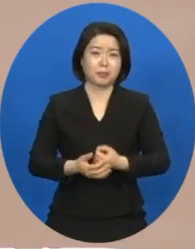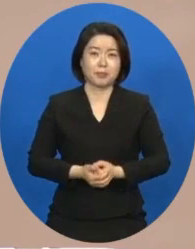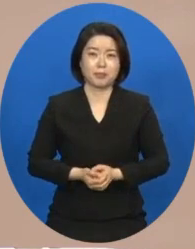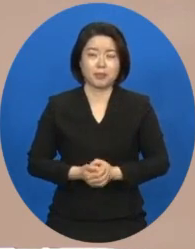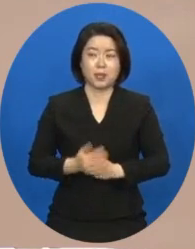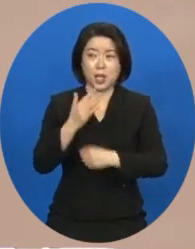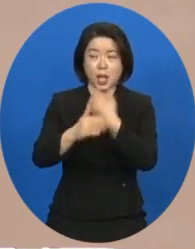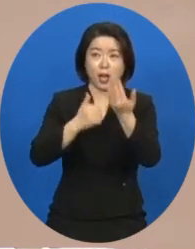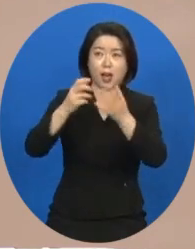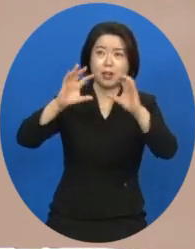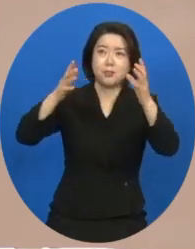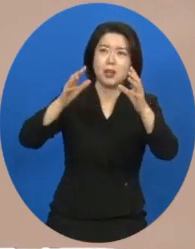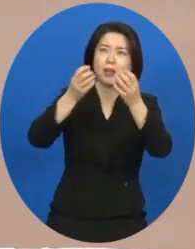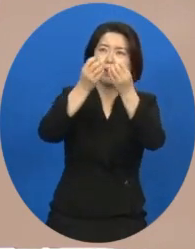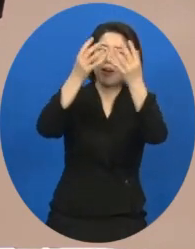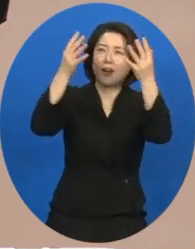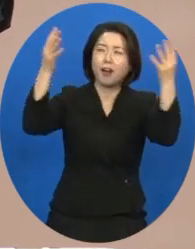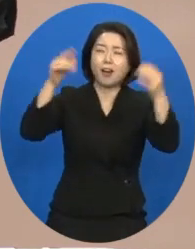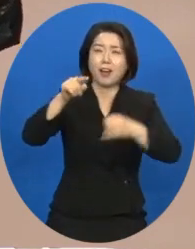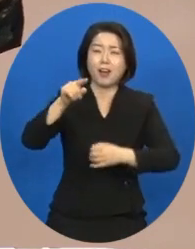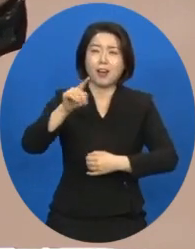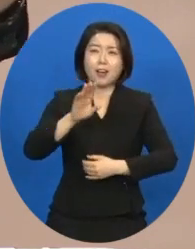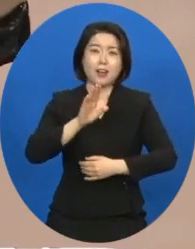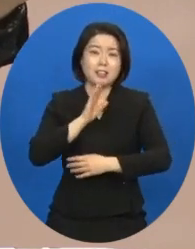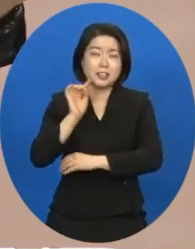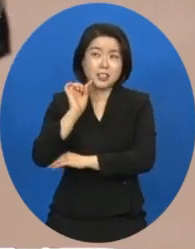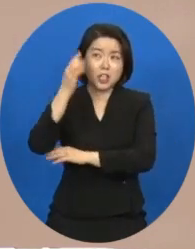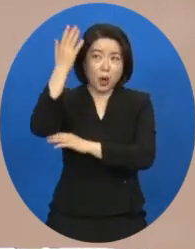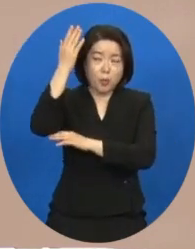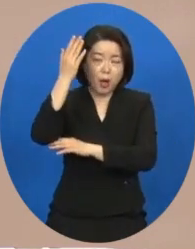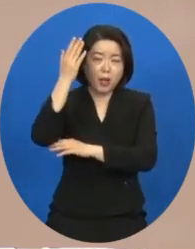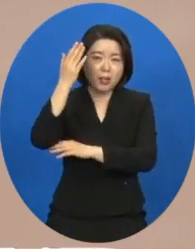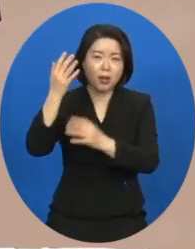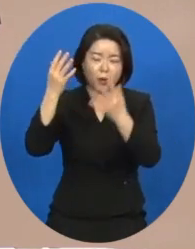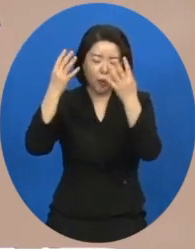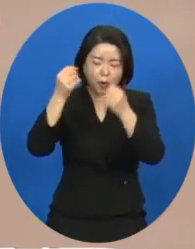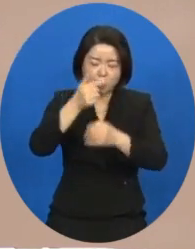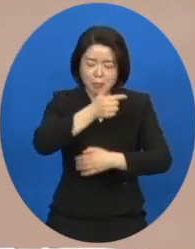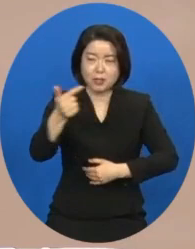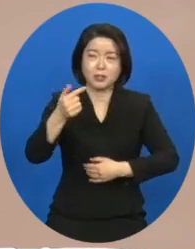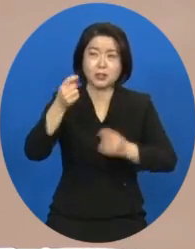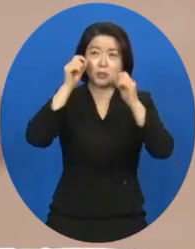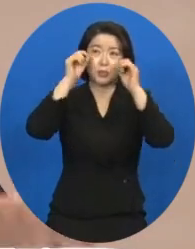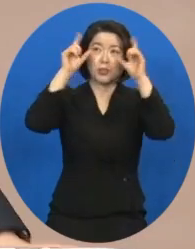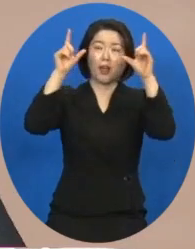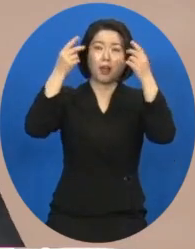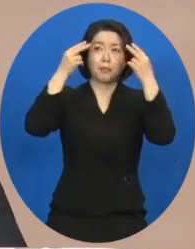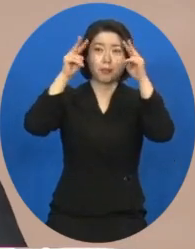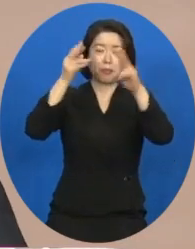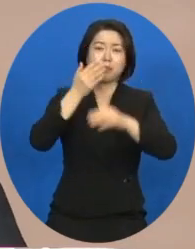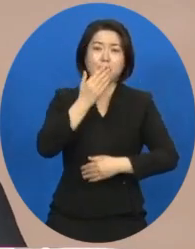하나님의 나라의 실제와 영광이 얼마나 크신 것을 눈을 떴어요.